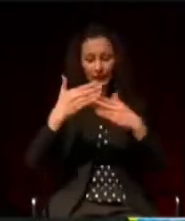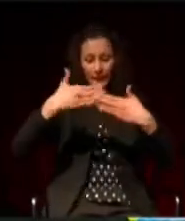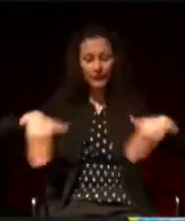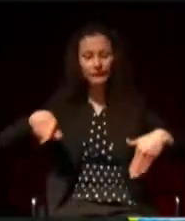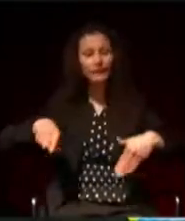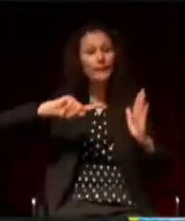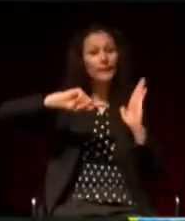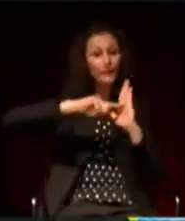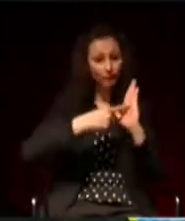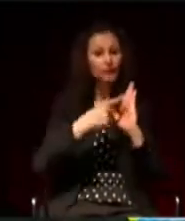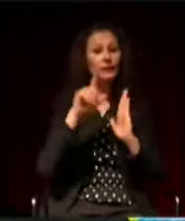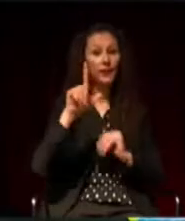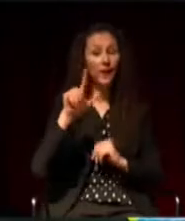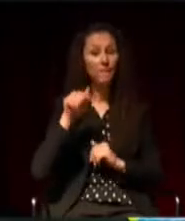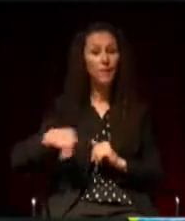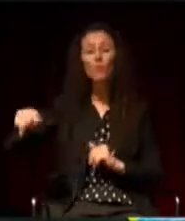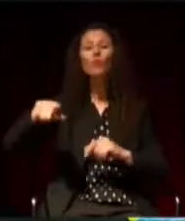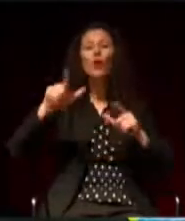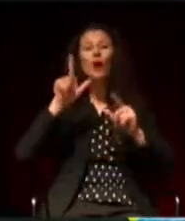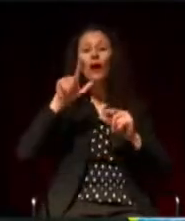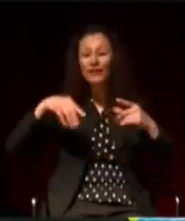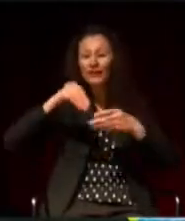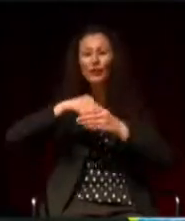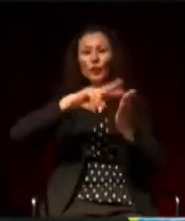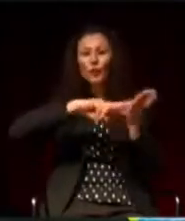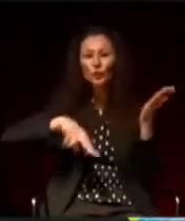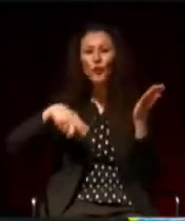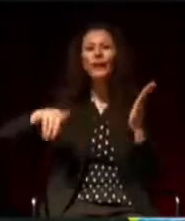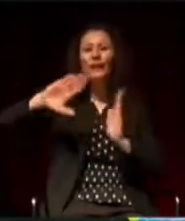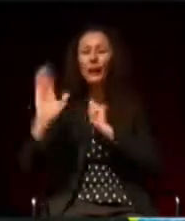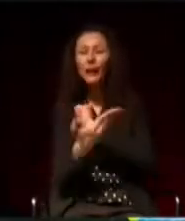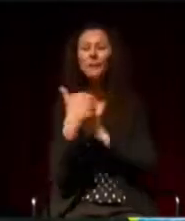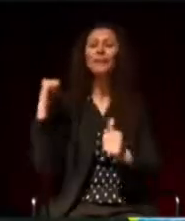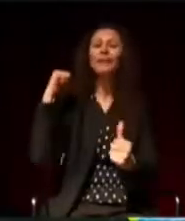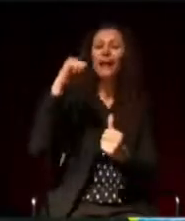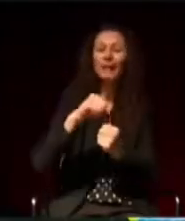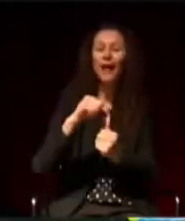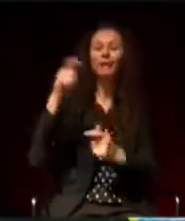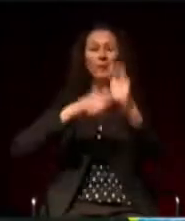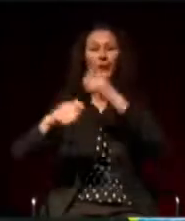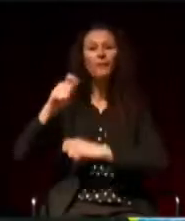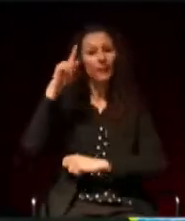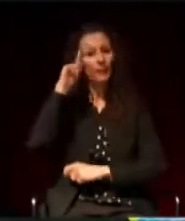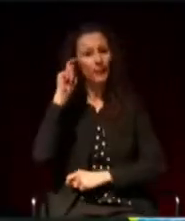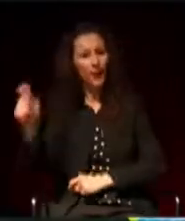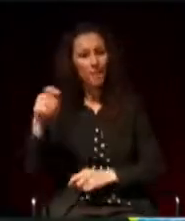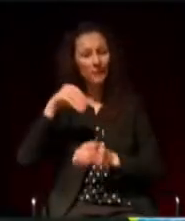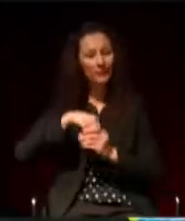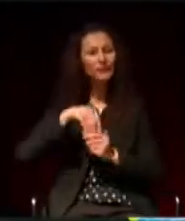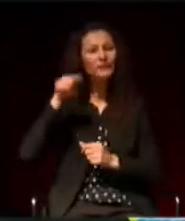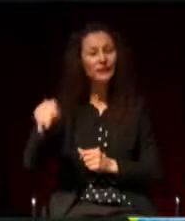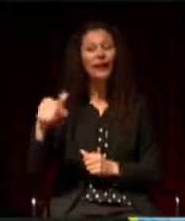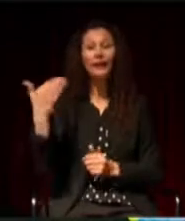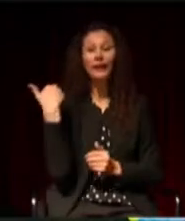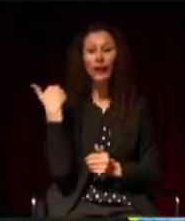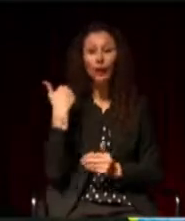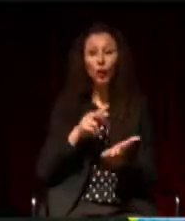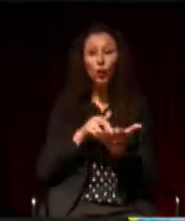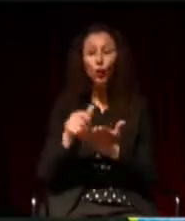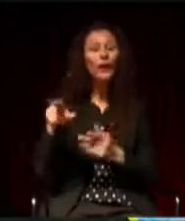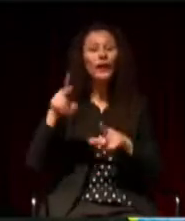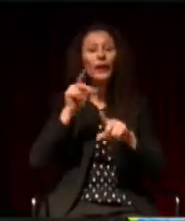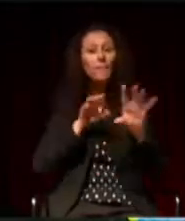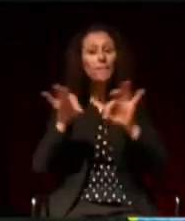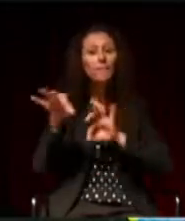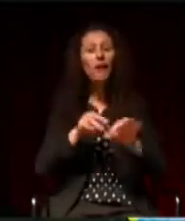sınırlarının tespit edilmesi gerekmekte olup, bu alanlarda kalan ruhsatlı yapıların yıkılıp yeniden yapılmasının talep edilmesi halinde yeni yapılacak yapılar için yürürlükteki